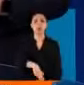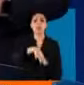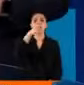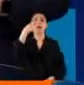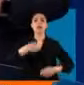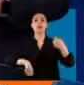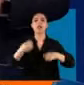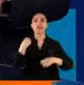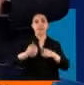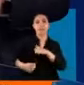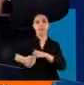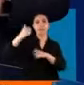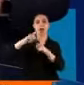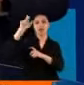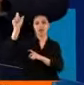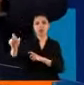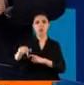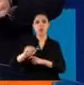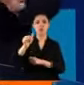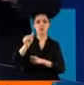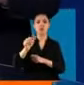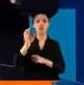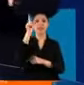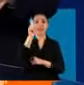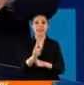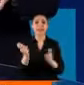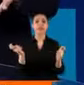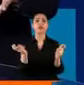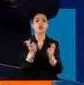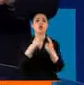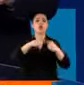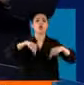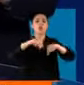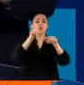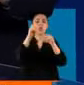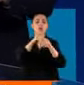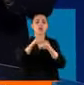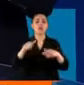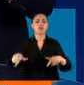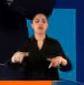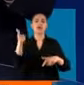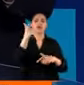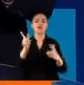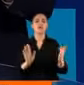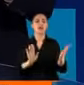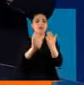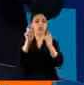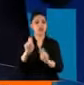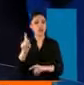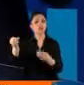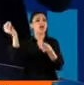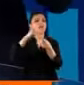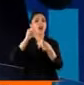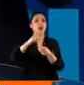Merkez Bankası'nın yeni başkanı Şahap Kavcıoğlu bugün ilk olağan genel kurul için kameraların karşısındaydı. Gündeminde faizler vardı. Ana